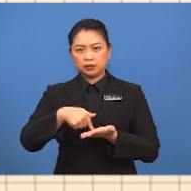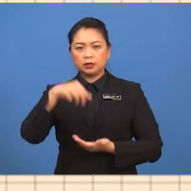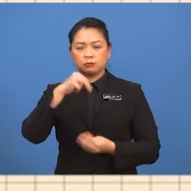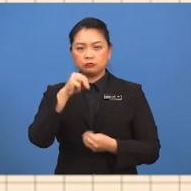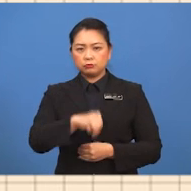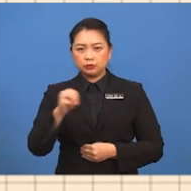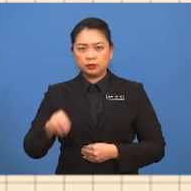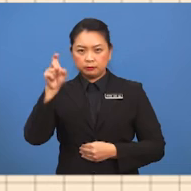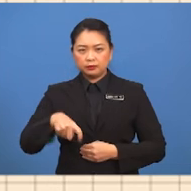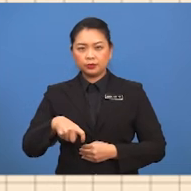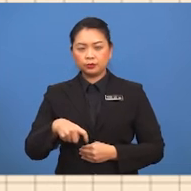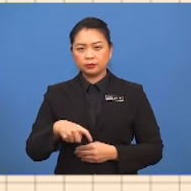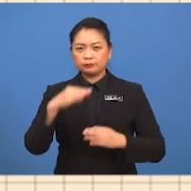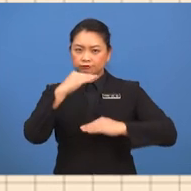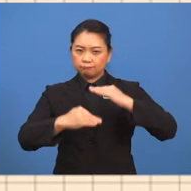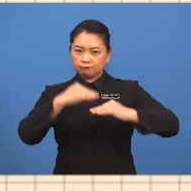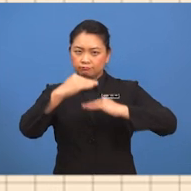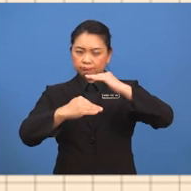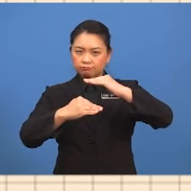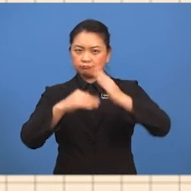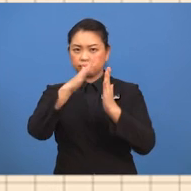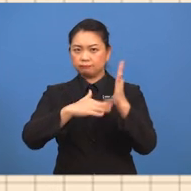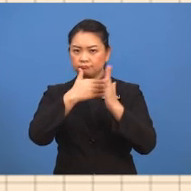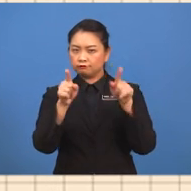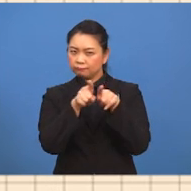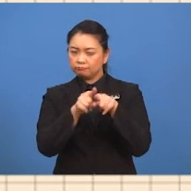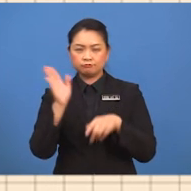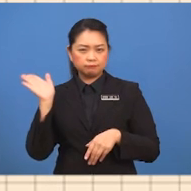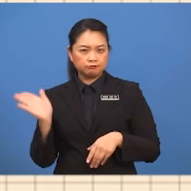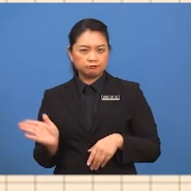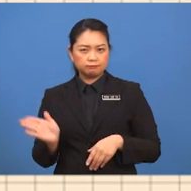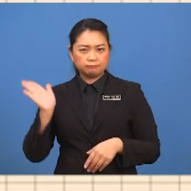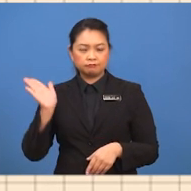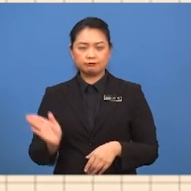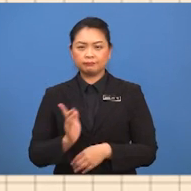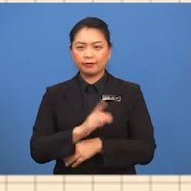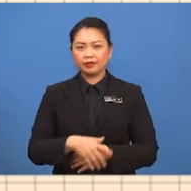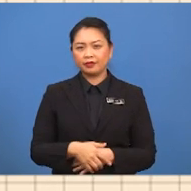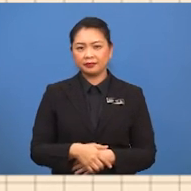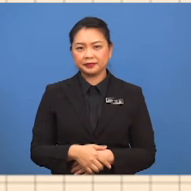murid-murid perlu membina jadual seperti berikut.